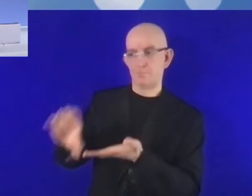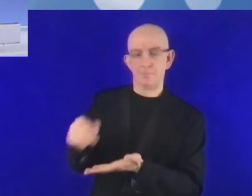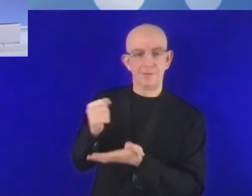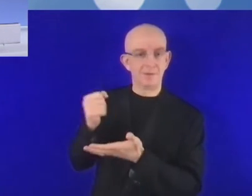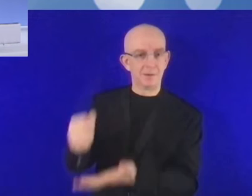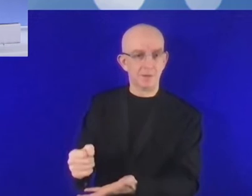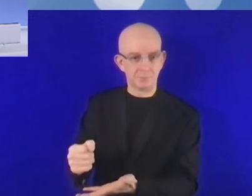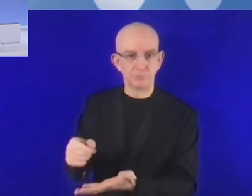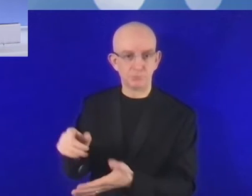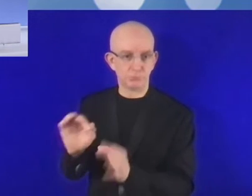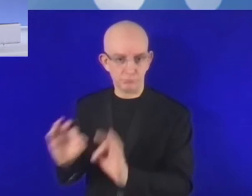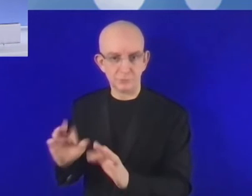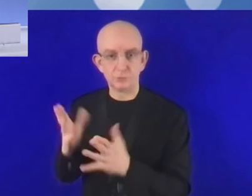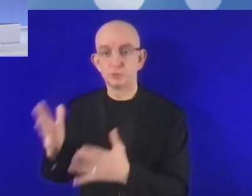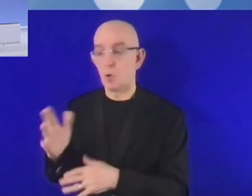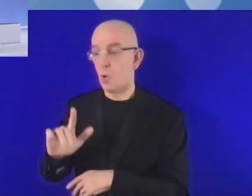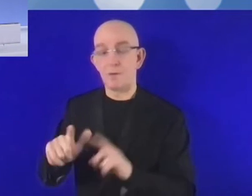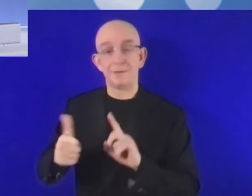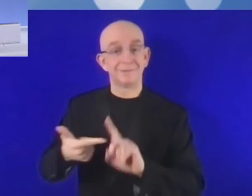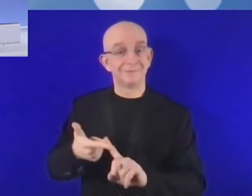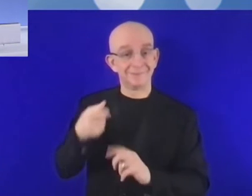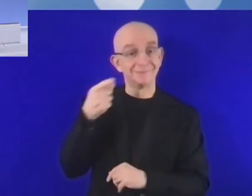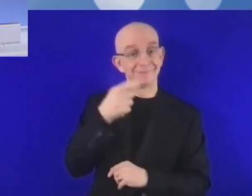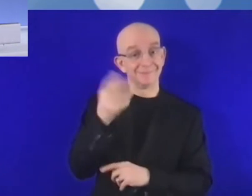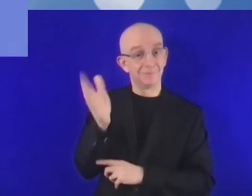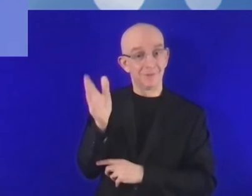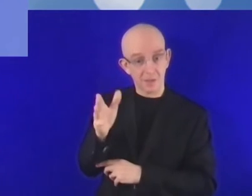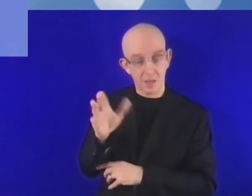А сейчас я обращаюсь к госпоже